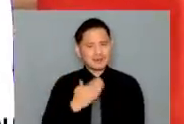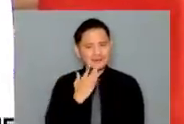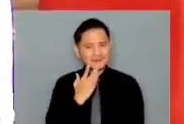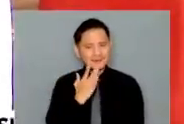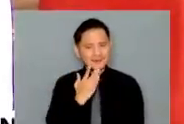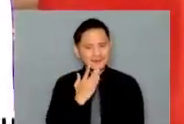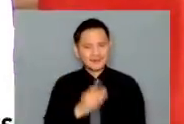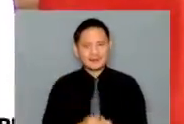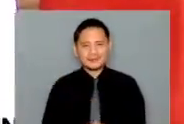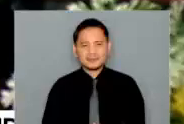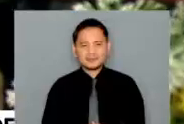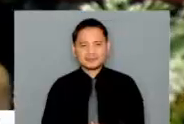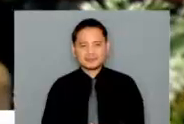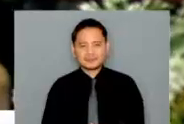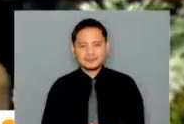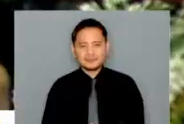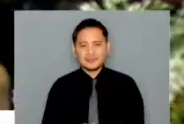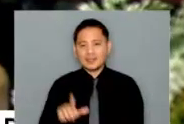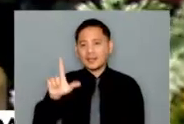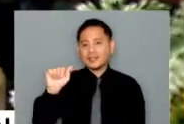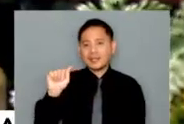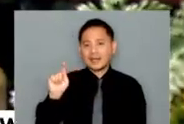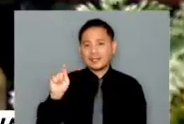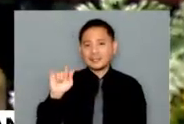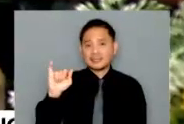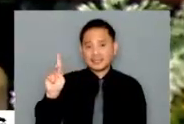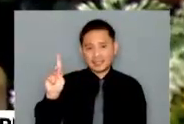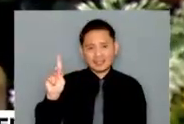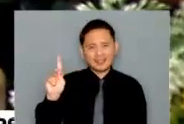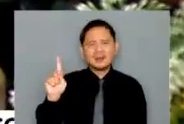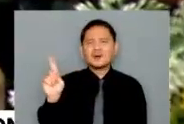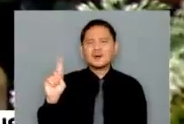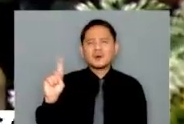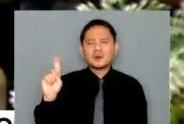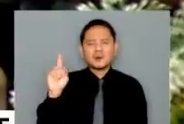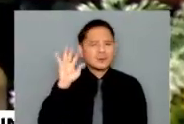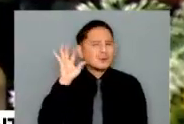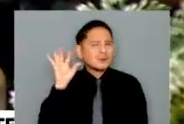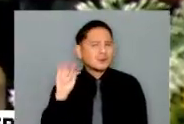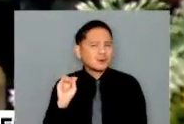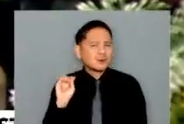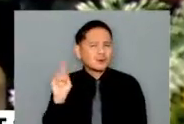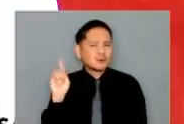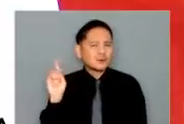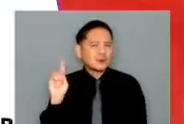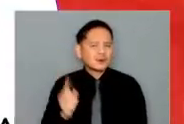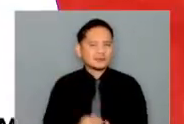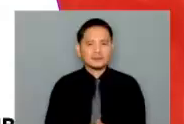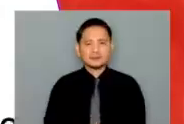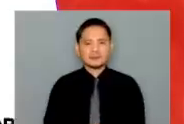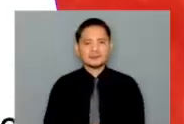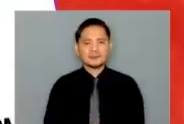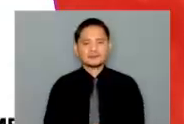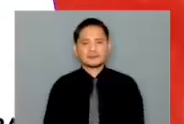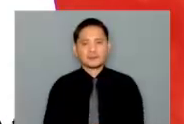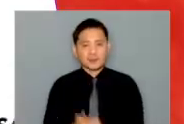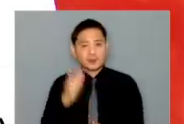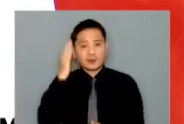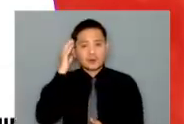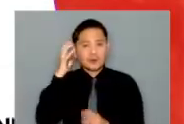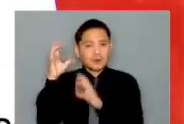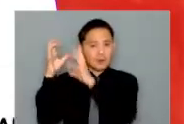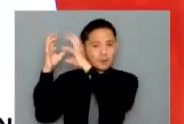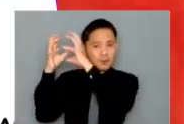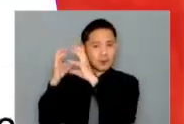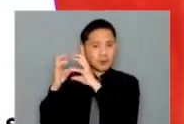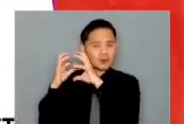raw yung latik nyo, I heard. Bakit? Anong kakaiba sa latik ninyo? Number one, sir, yung kain po ng nyog na pinipili kasi